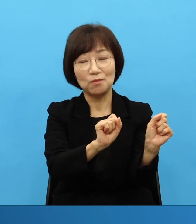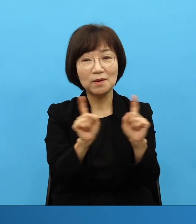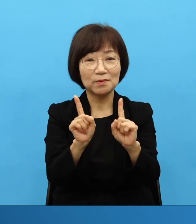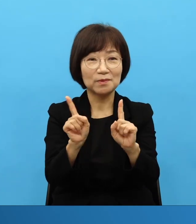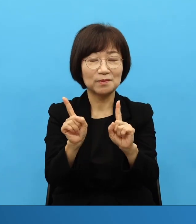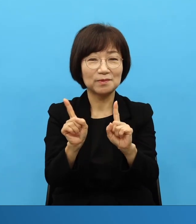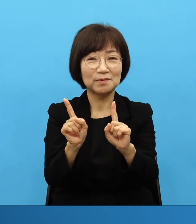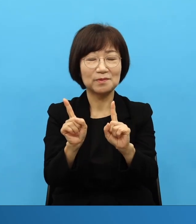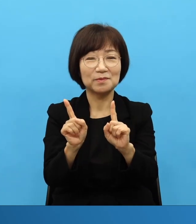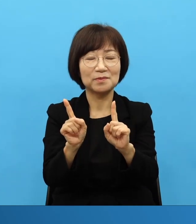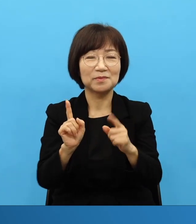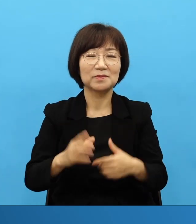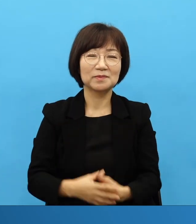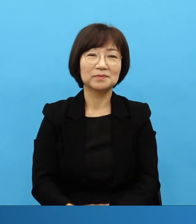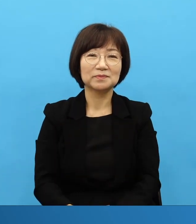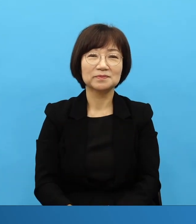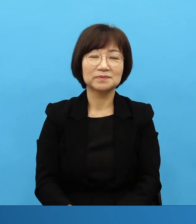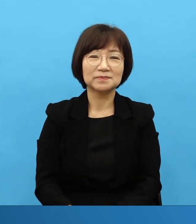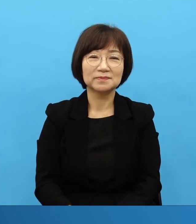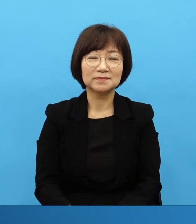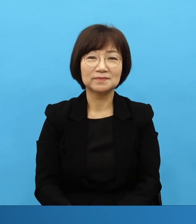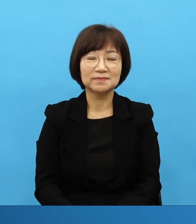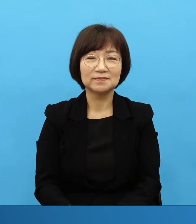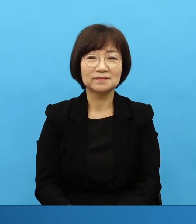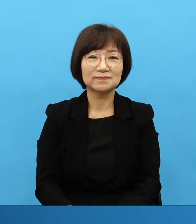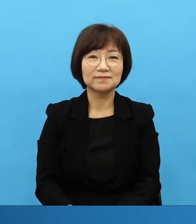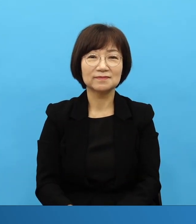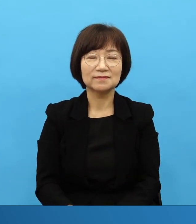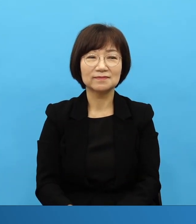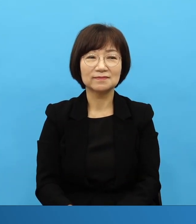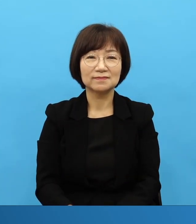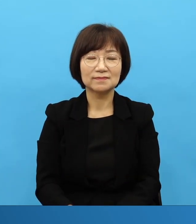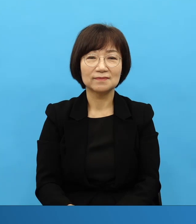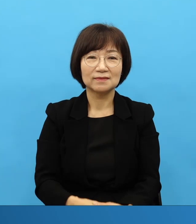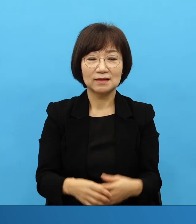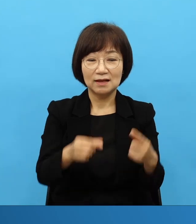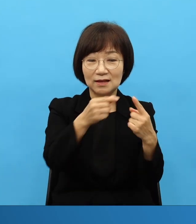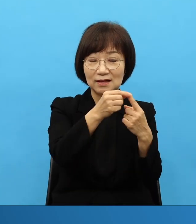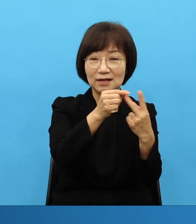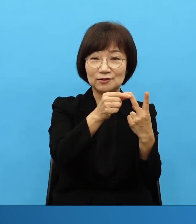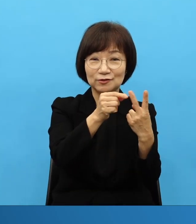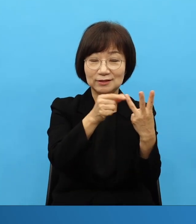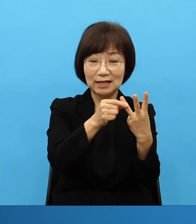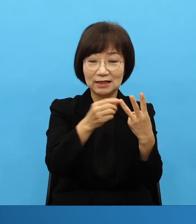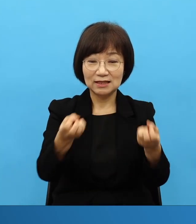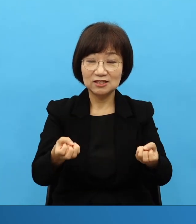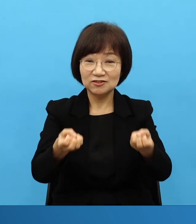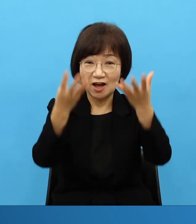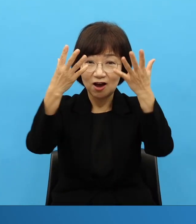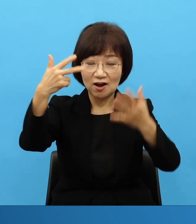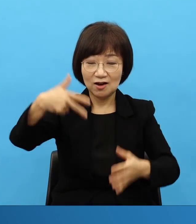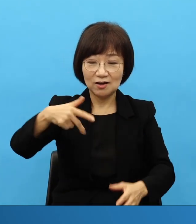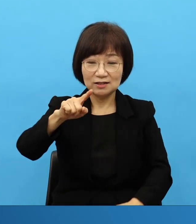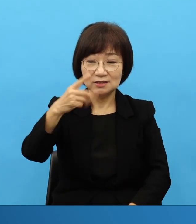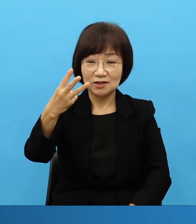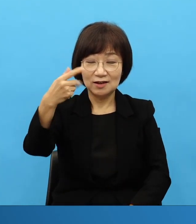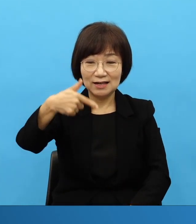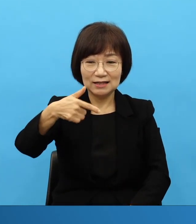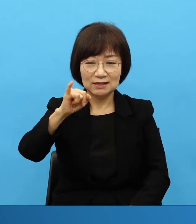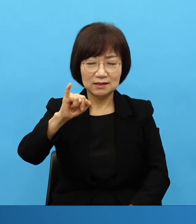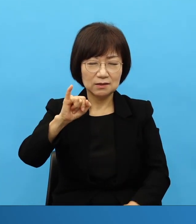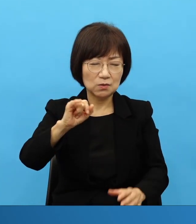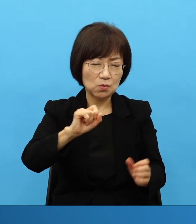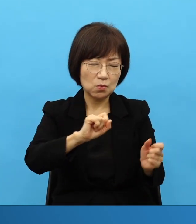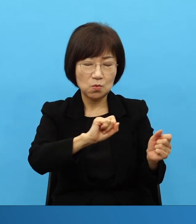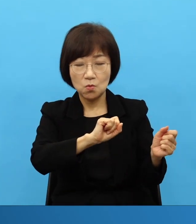where everything was restored 한마디로 takes 뭡니까? place. In one word, what 새 is that? 절기를 회복시키는 완전 메시지를 갖고 내려온 거예요. They came down with a complete message